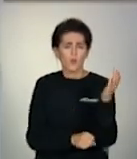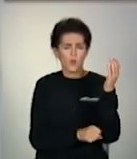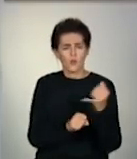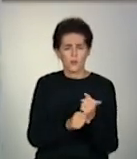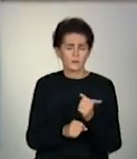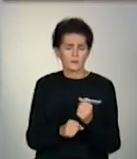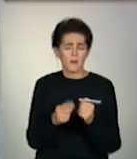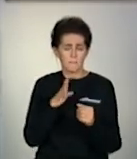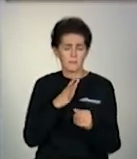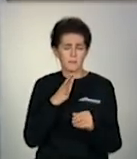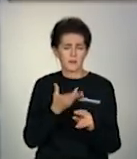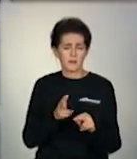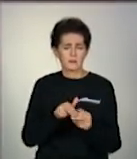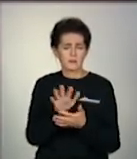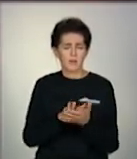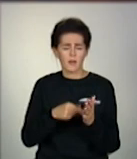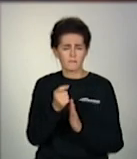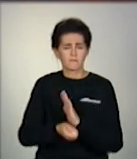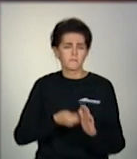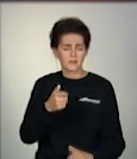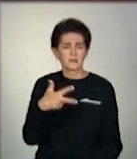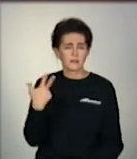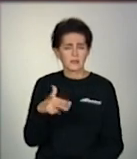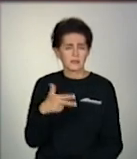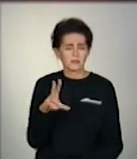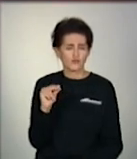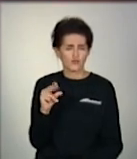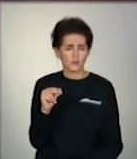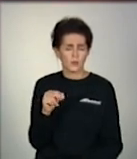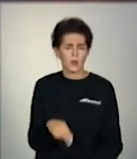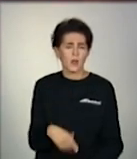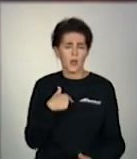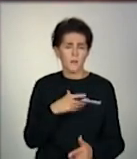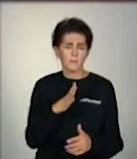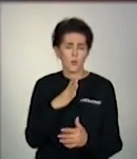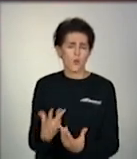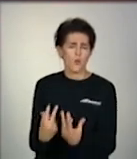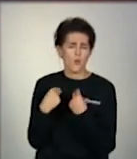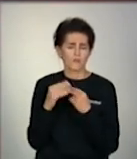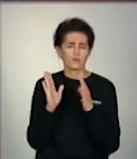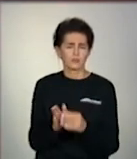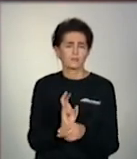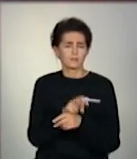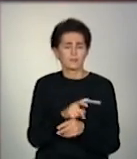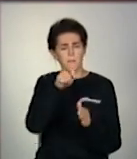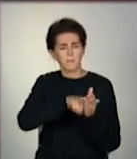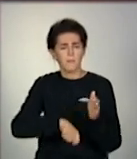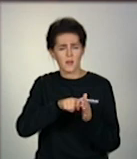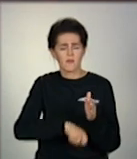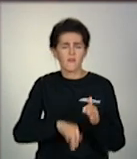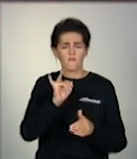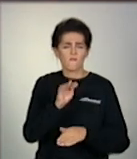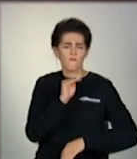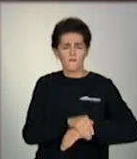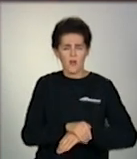я писала заявлення 30-го. Мені вот директор Клятвіна пообіцяв перевірити все отоплення. Я